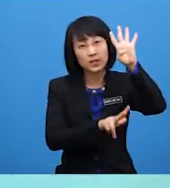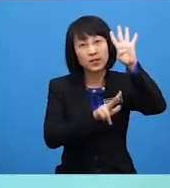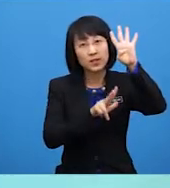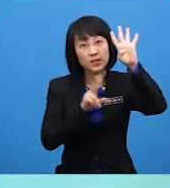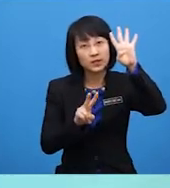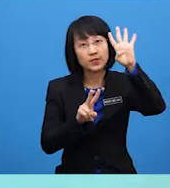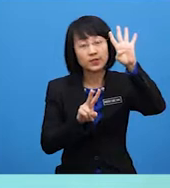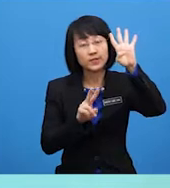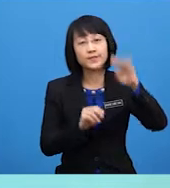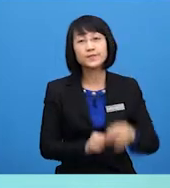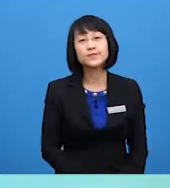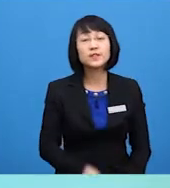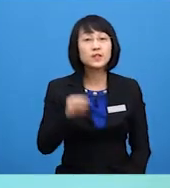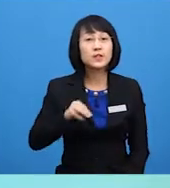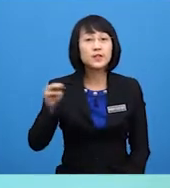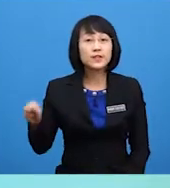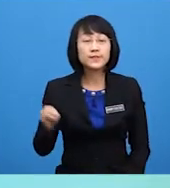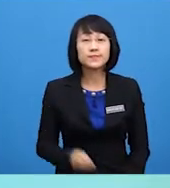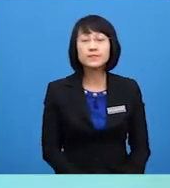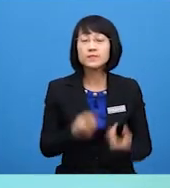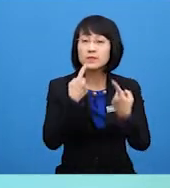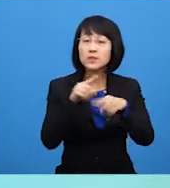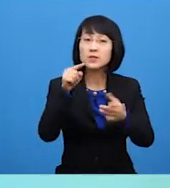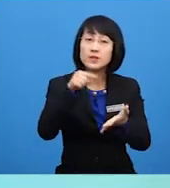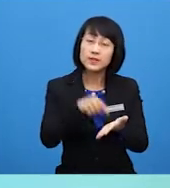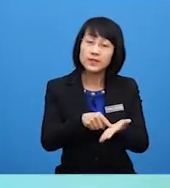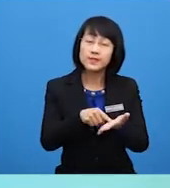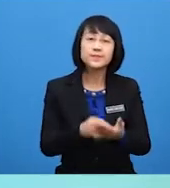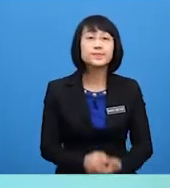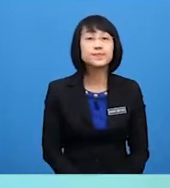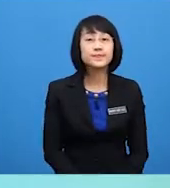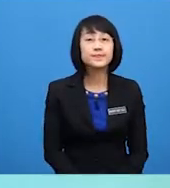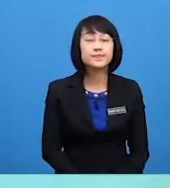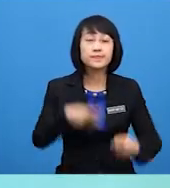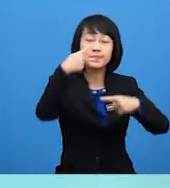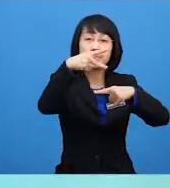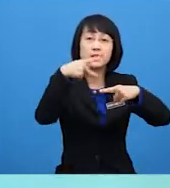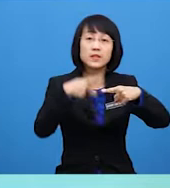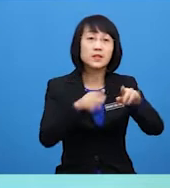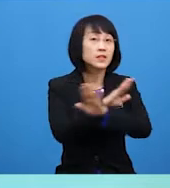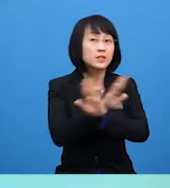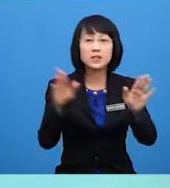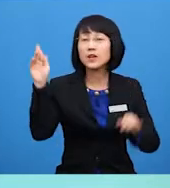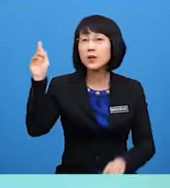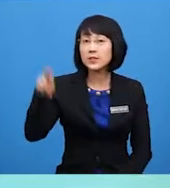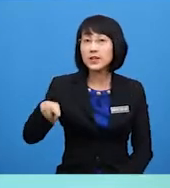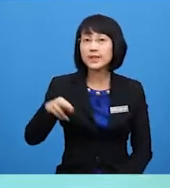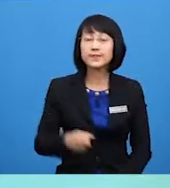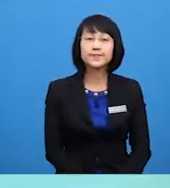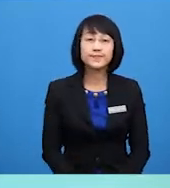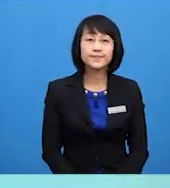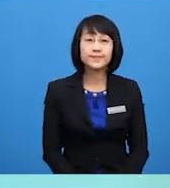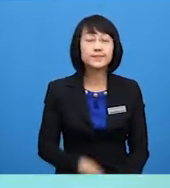84/32. Murid-murid, jawapan ini merupakan pecahan tidak wajar.